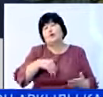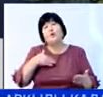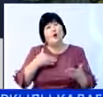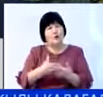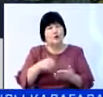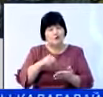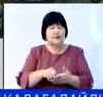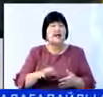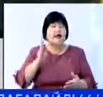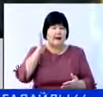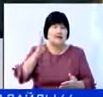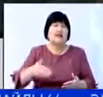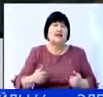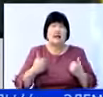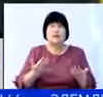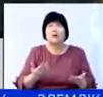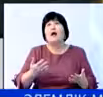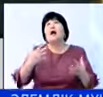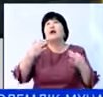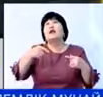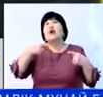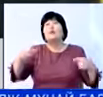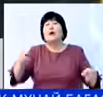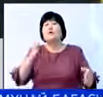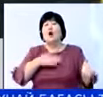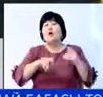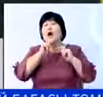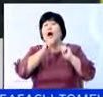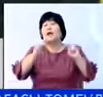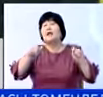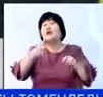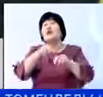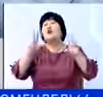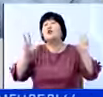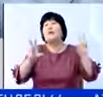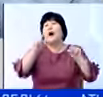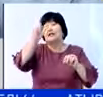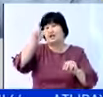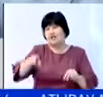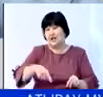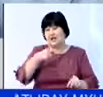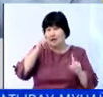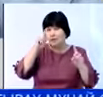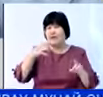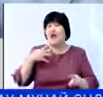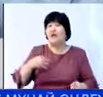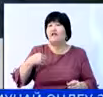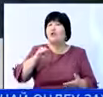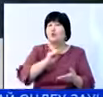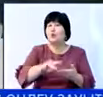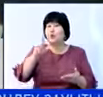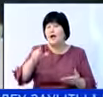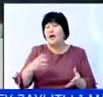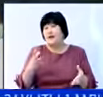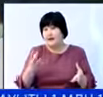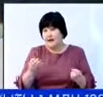қосуға атсалысамыз. Еріктілер басқаға қуаныш сыйлай білген ең бақытты жан деген екен белгілі француз жазушысы.